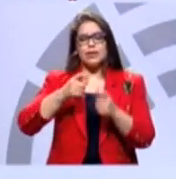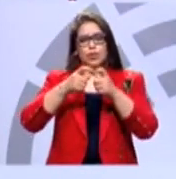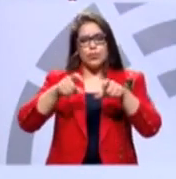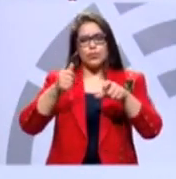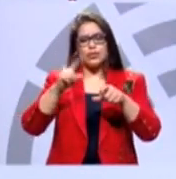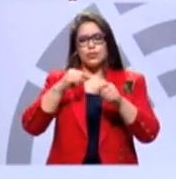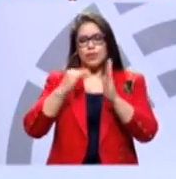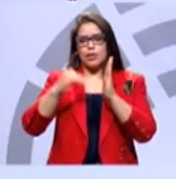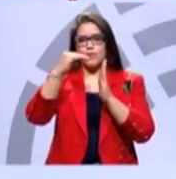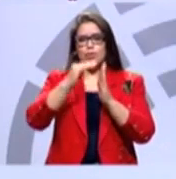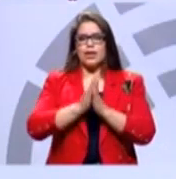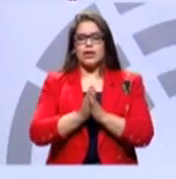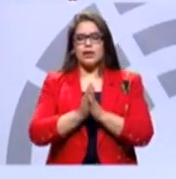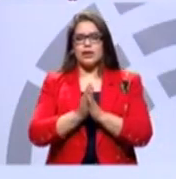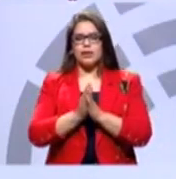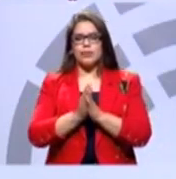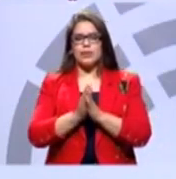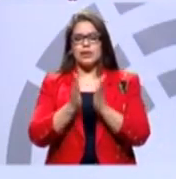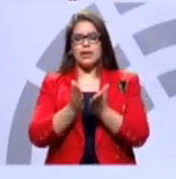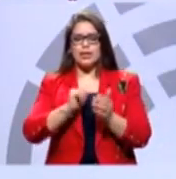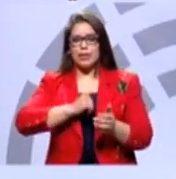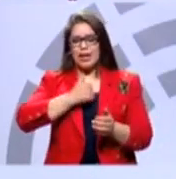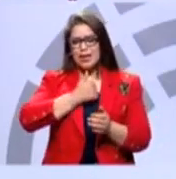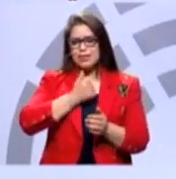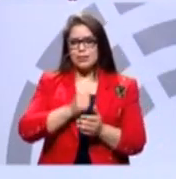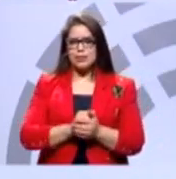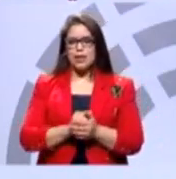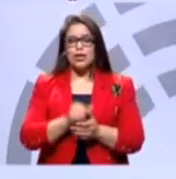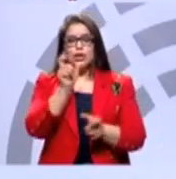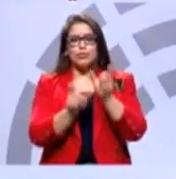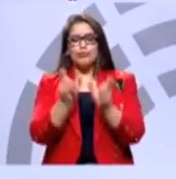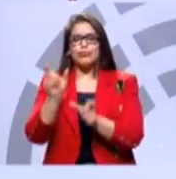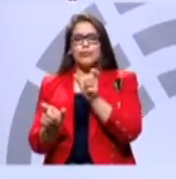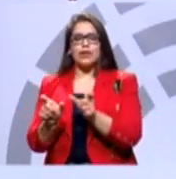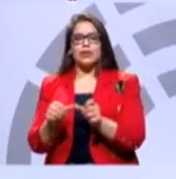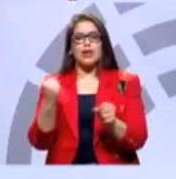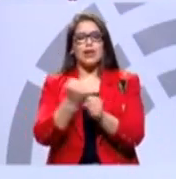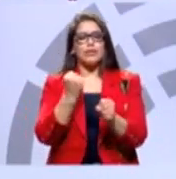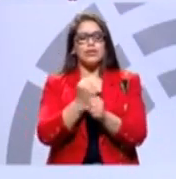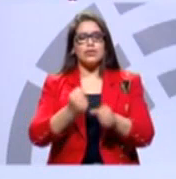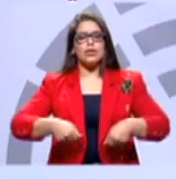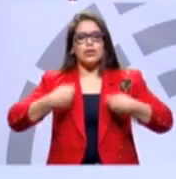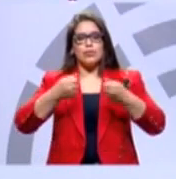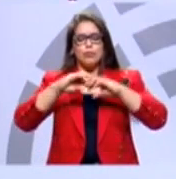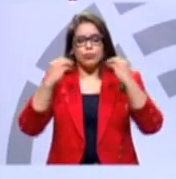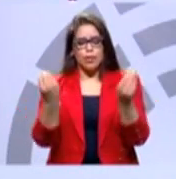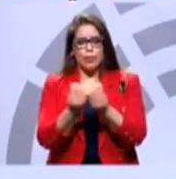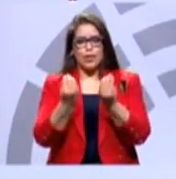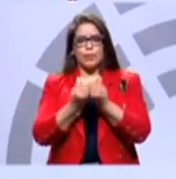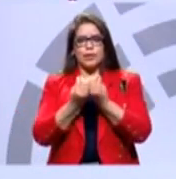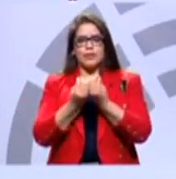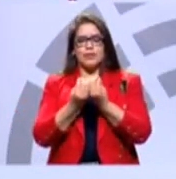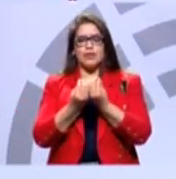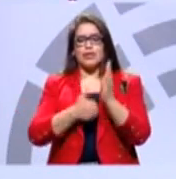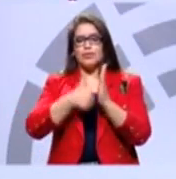دون فوائظ للانتصاب للحساب الخاص يا اهلا بالحنشه ساعمل جاهدا او سنعمل تشاهديننا على